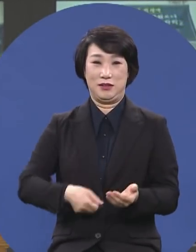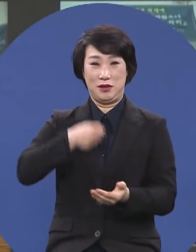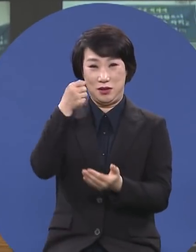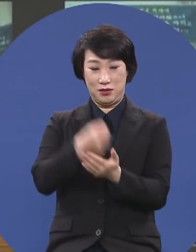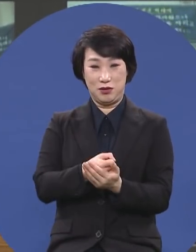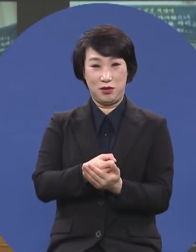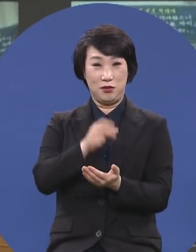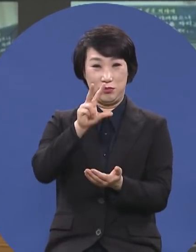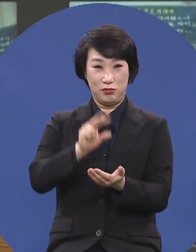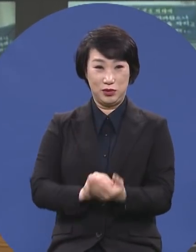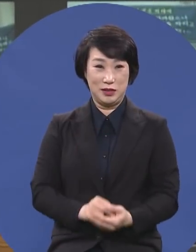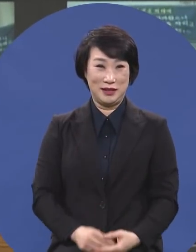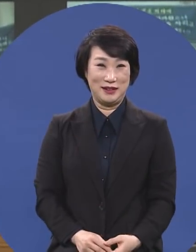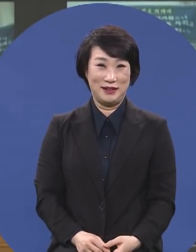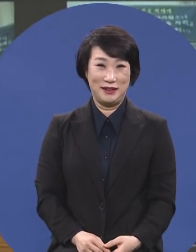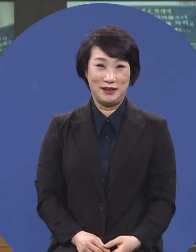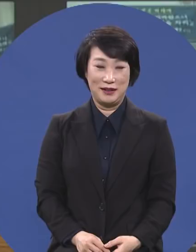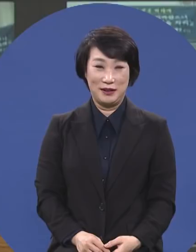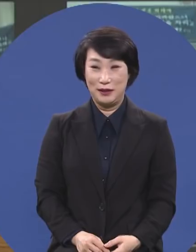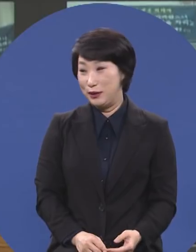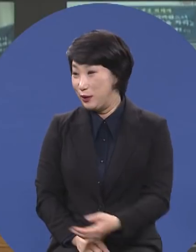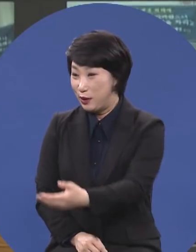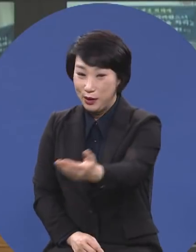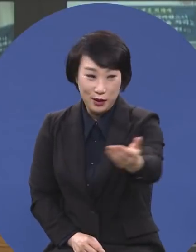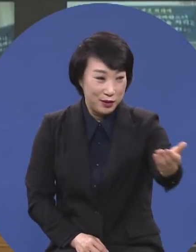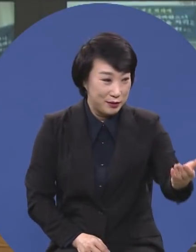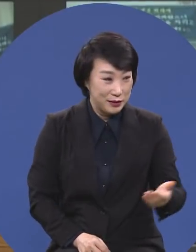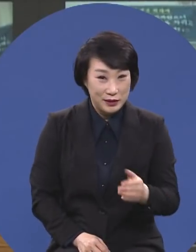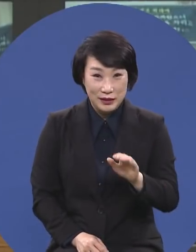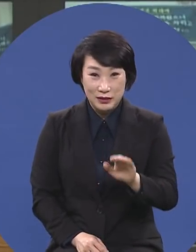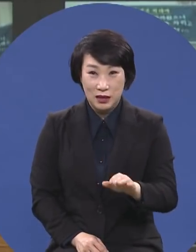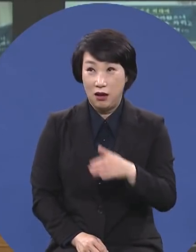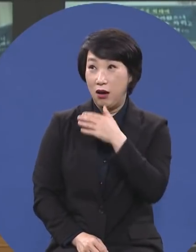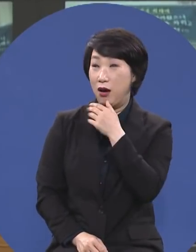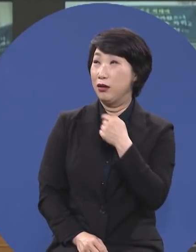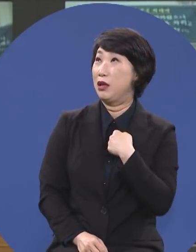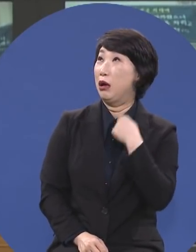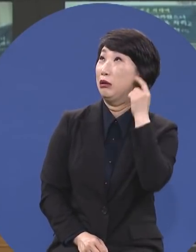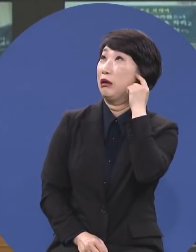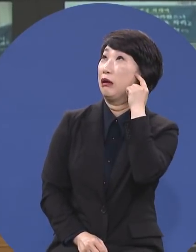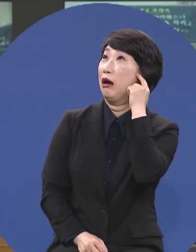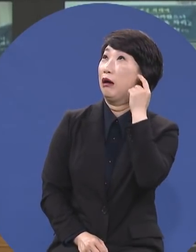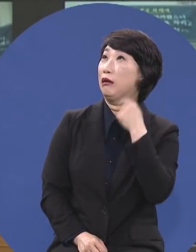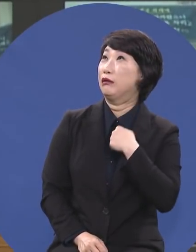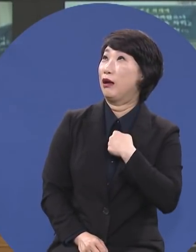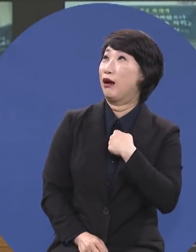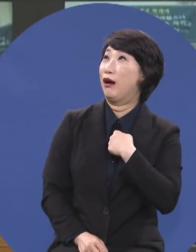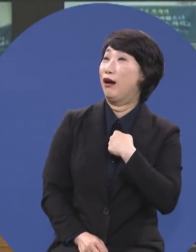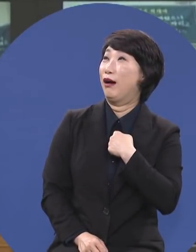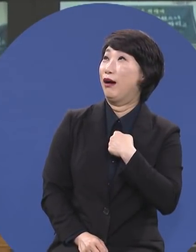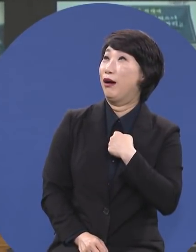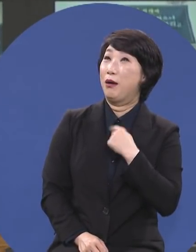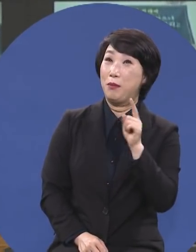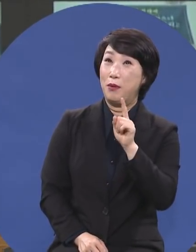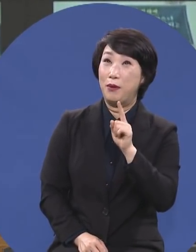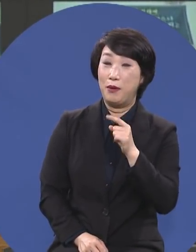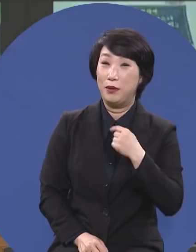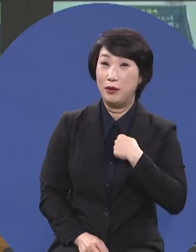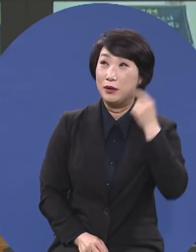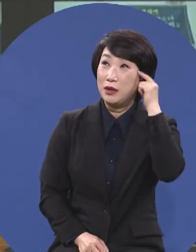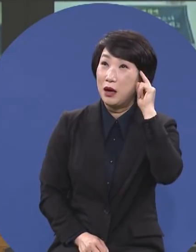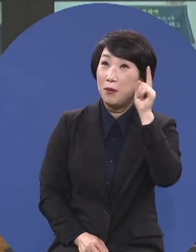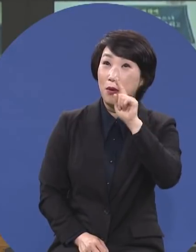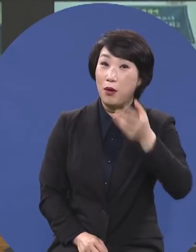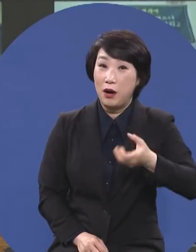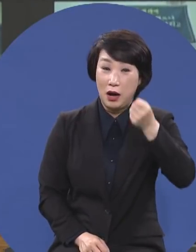결정하는 문제입니다. 지금 여러분들은 내 생각이 어떤